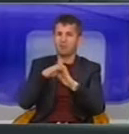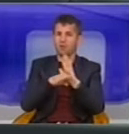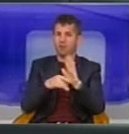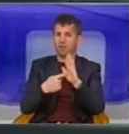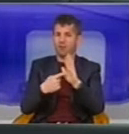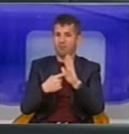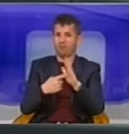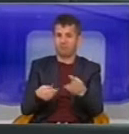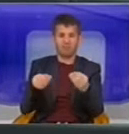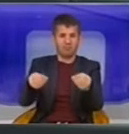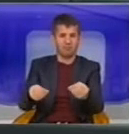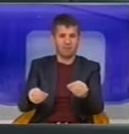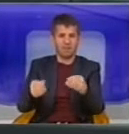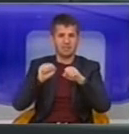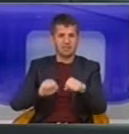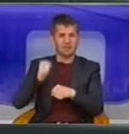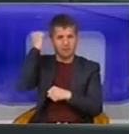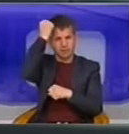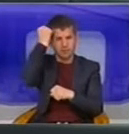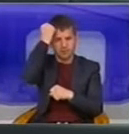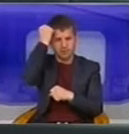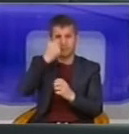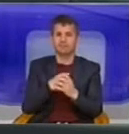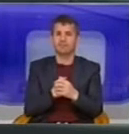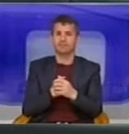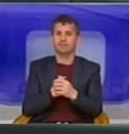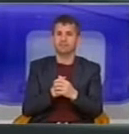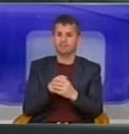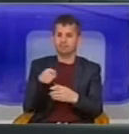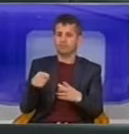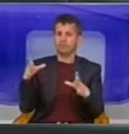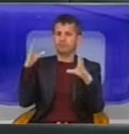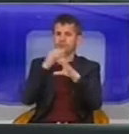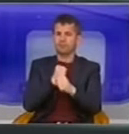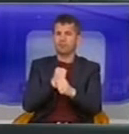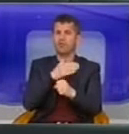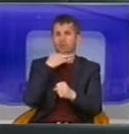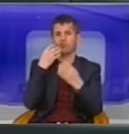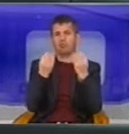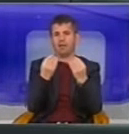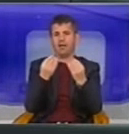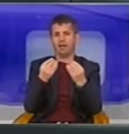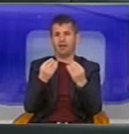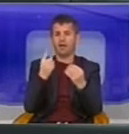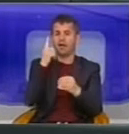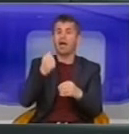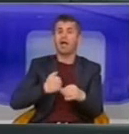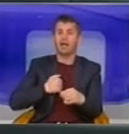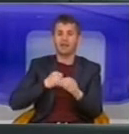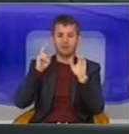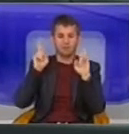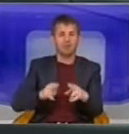që na është ofruar nga Qeveria e Republikës Kosovës është një përmbledhje e fjalëve të mira, por që nuk garanton zhvillim